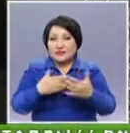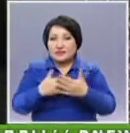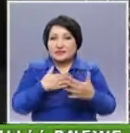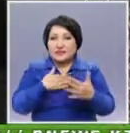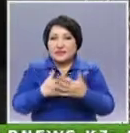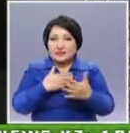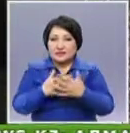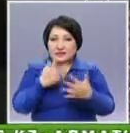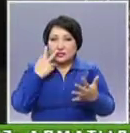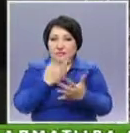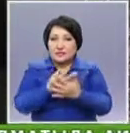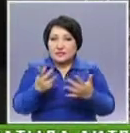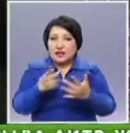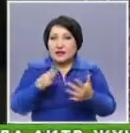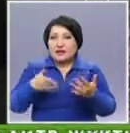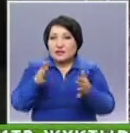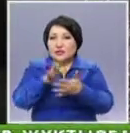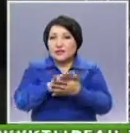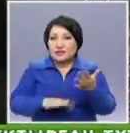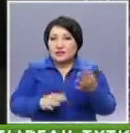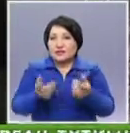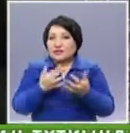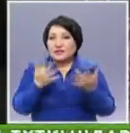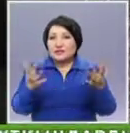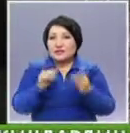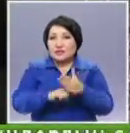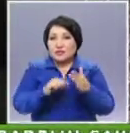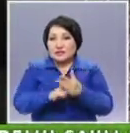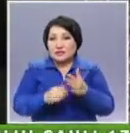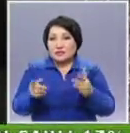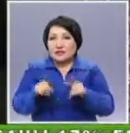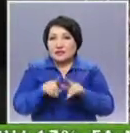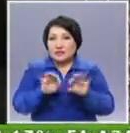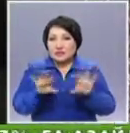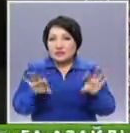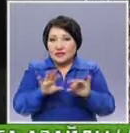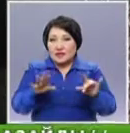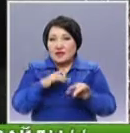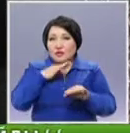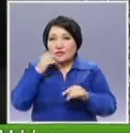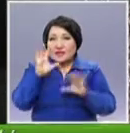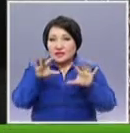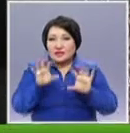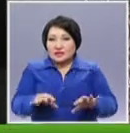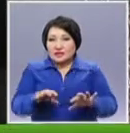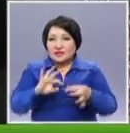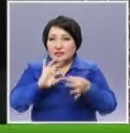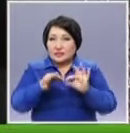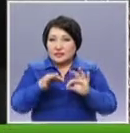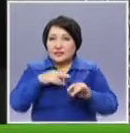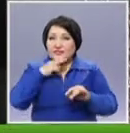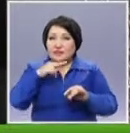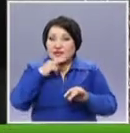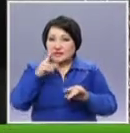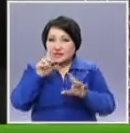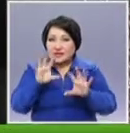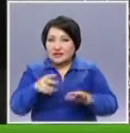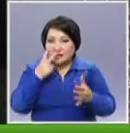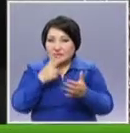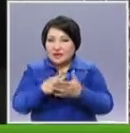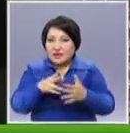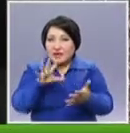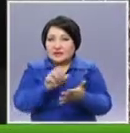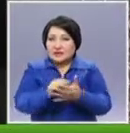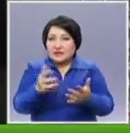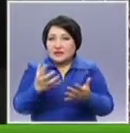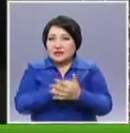өтініш қайтарылған өтініштен не себептен көп екенін былай түсіндірейін. Көптеген азамат заңға үңіліп қарамайды. Онда жалға алынған жерлер жеке мүлік